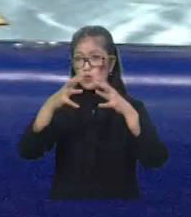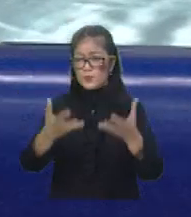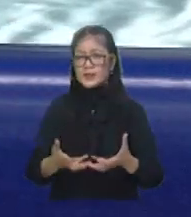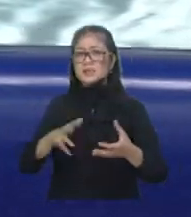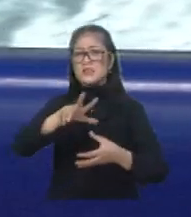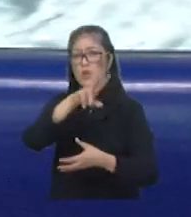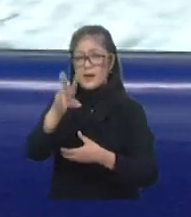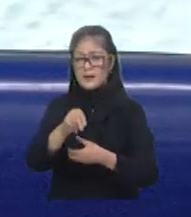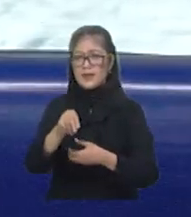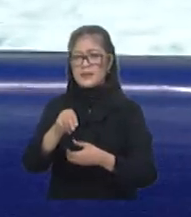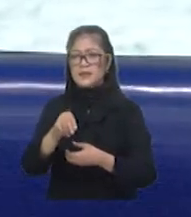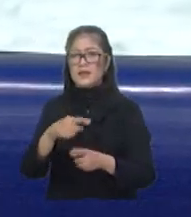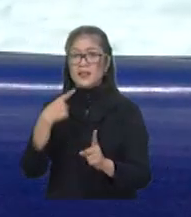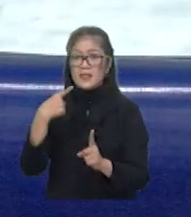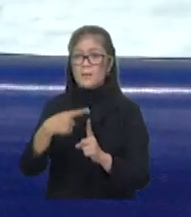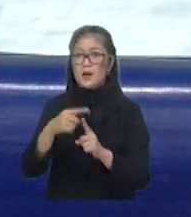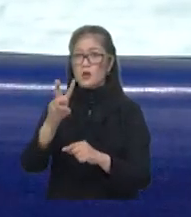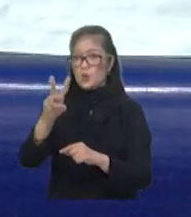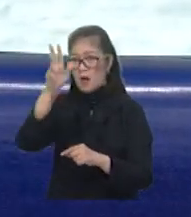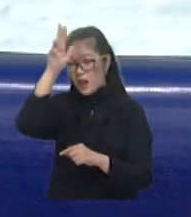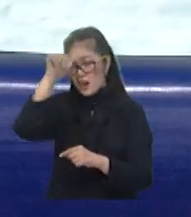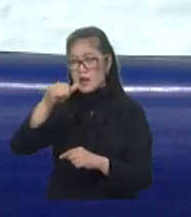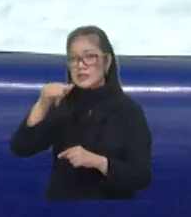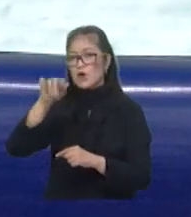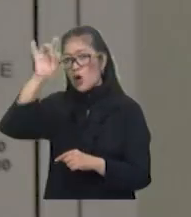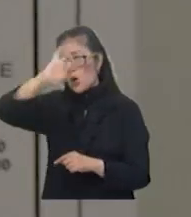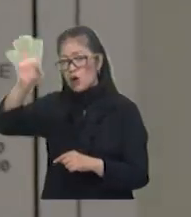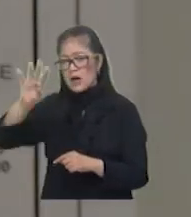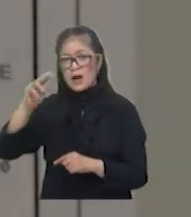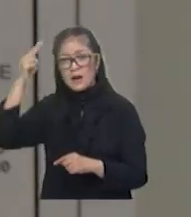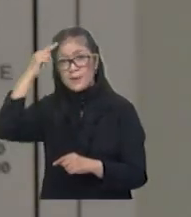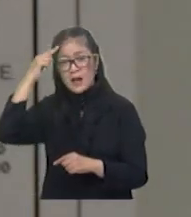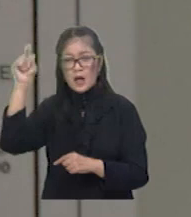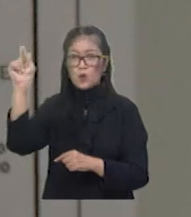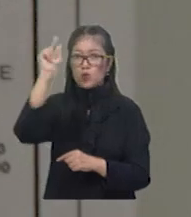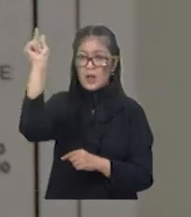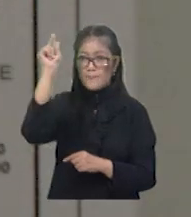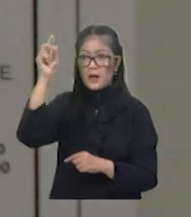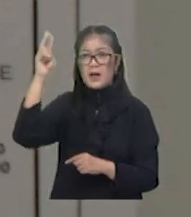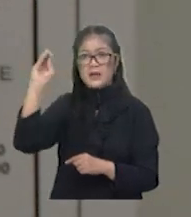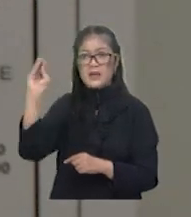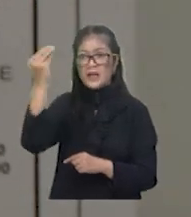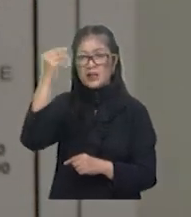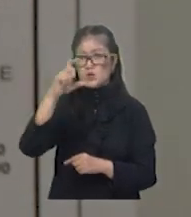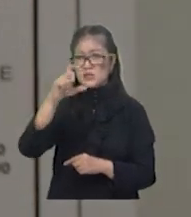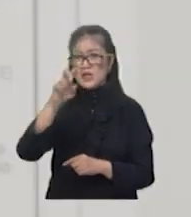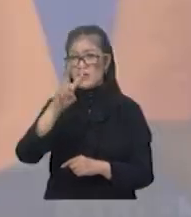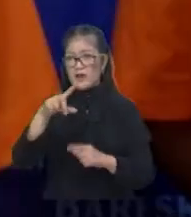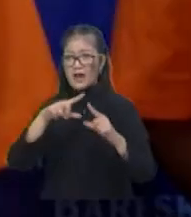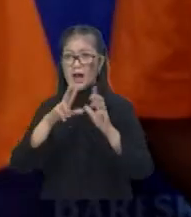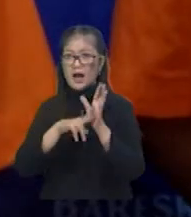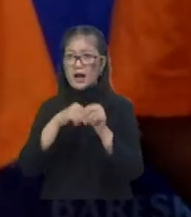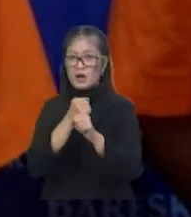menghadirkan dua tersangka lainnya, AIG dan AS, direktur utama dan direktur CV Anugrah. Hingga saat ini